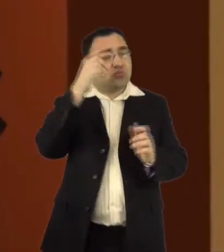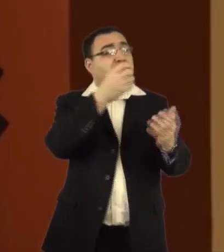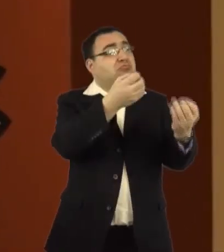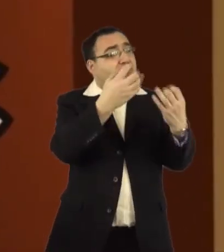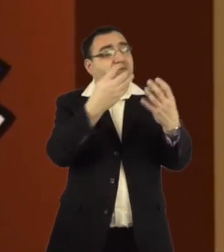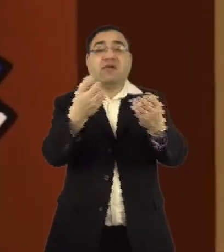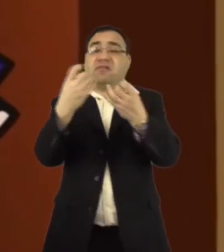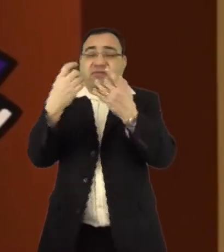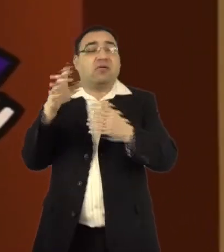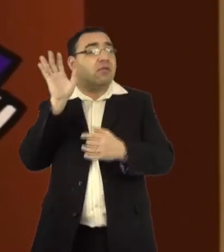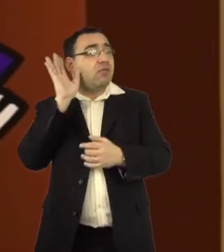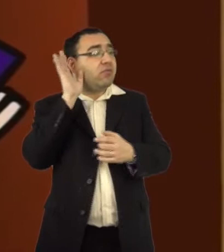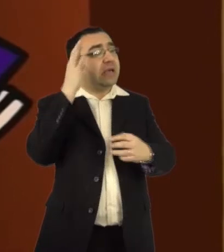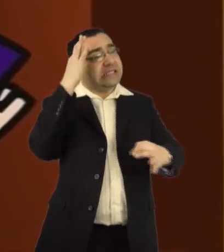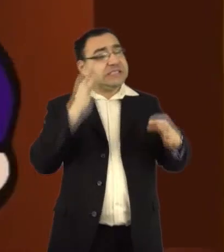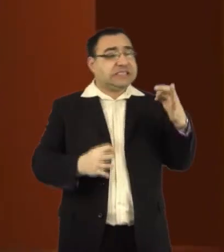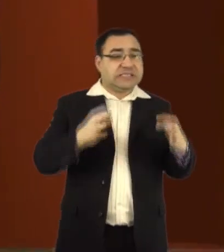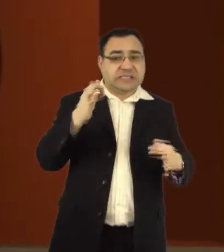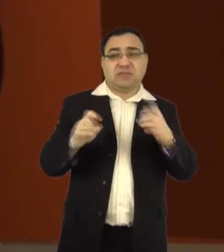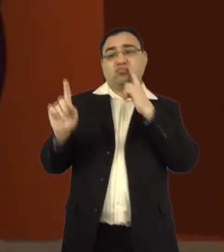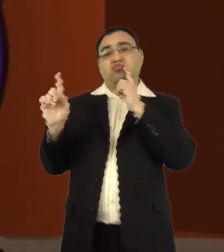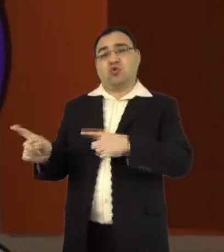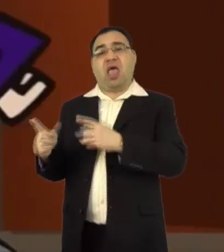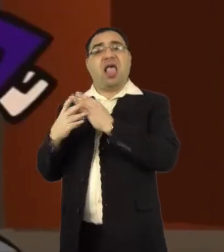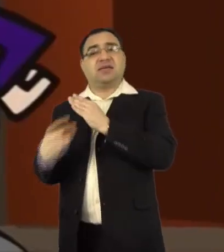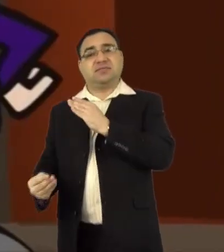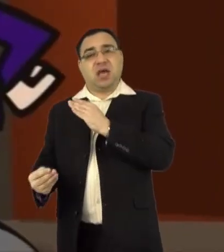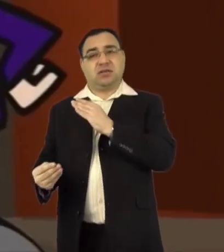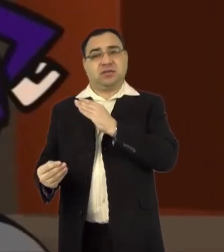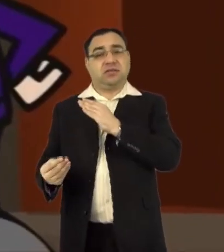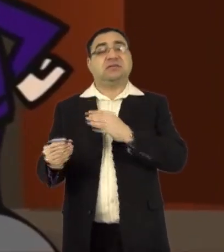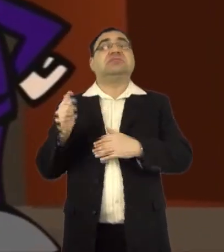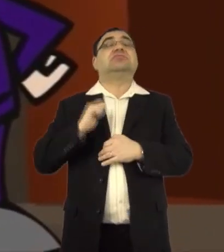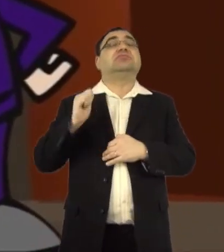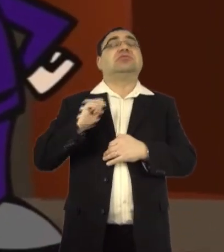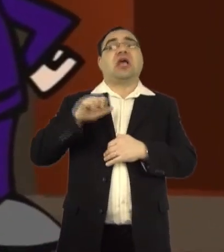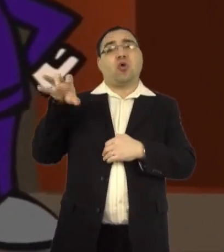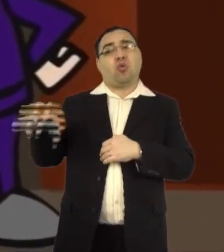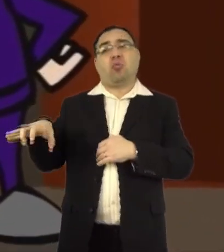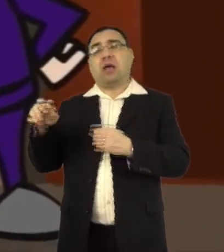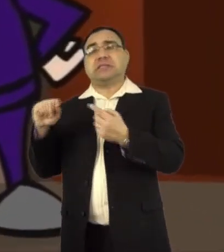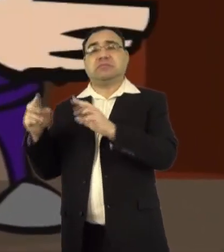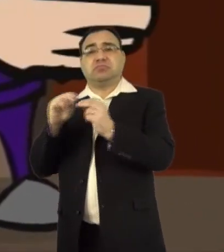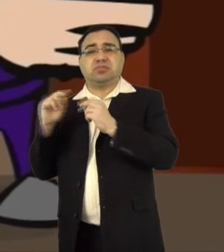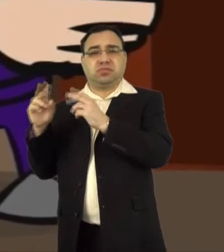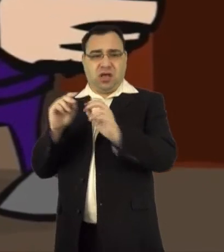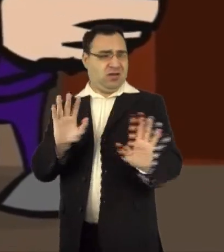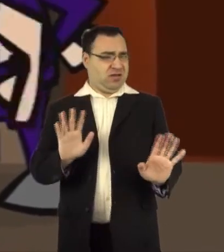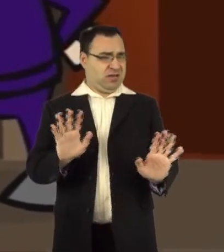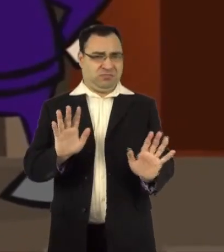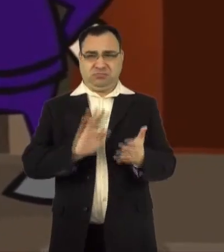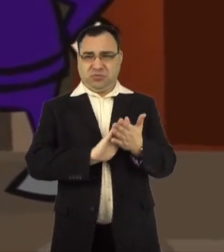zapoznał się z waszymi racjami. Rozważa je, zlecił też ekspertyzy i nad rozwiązaniami pracuje już sztab ludzi. Ależ